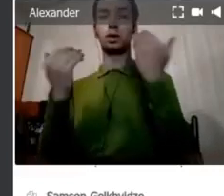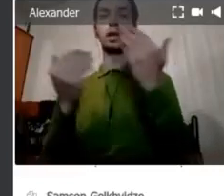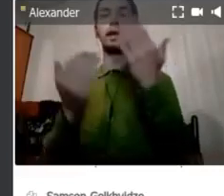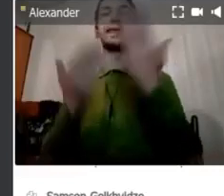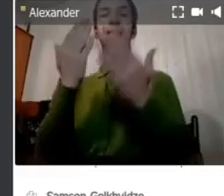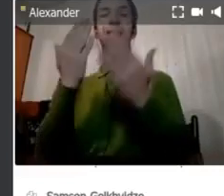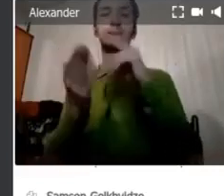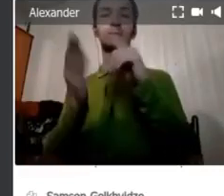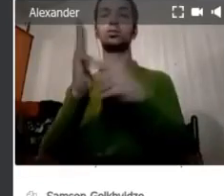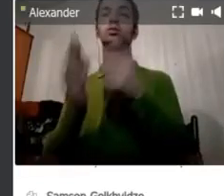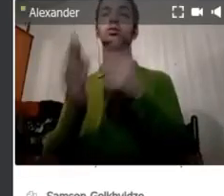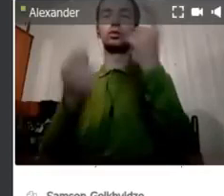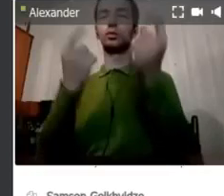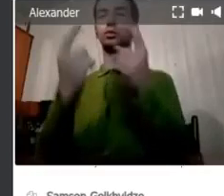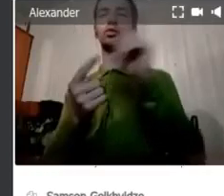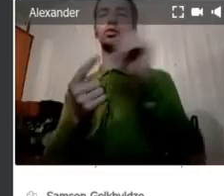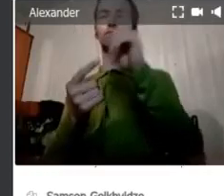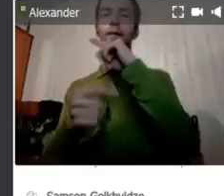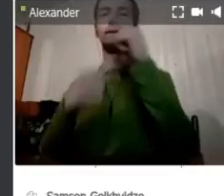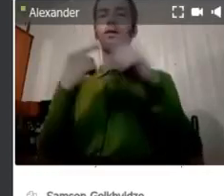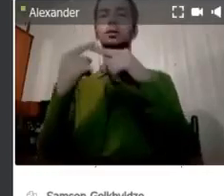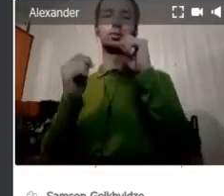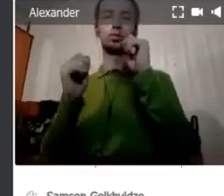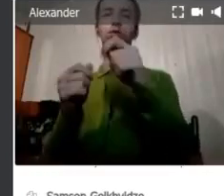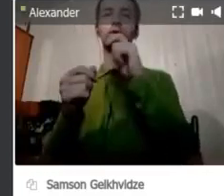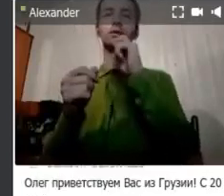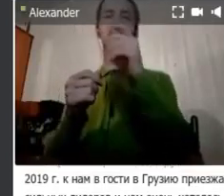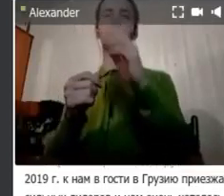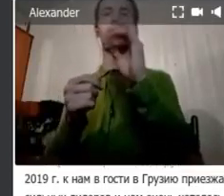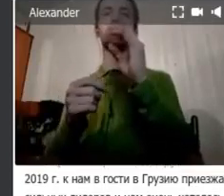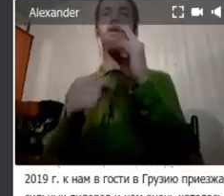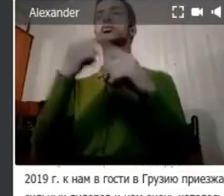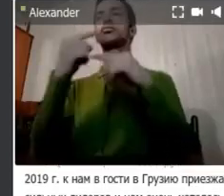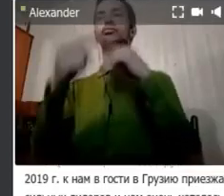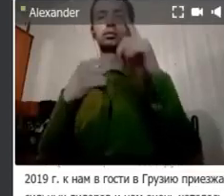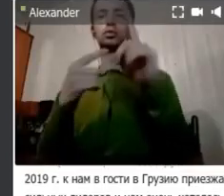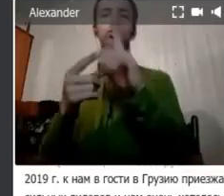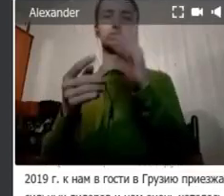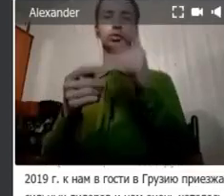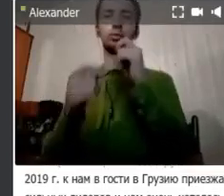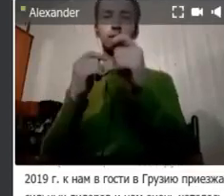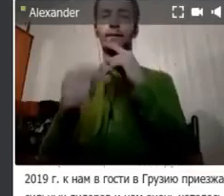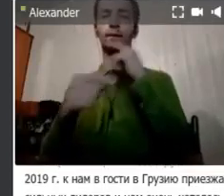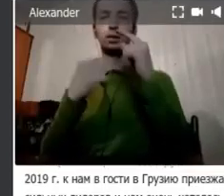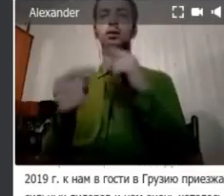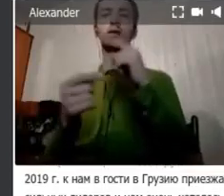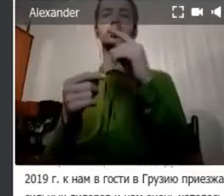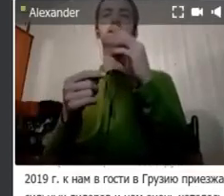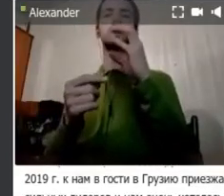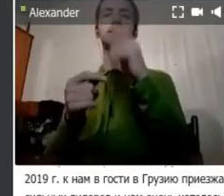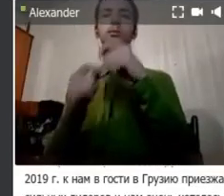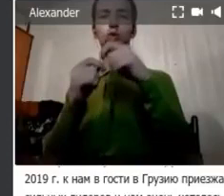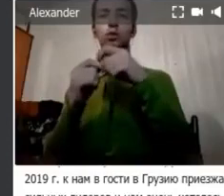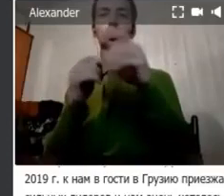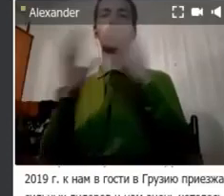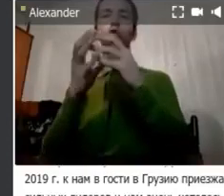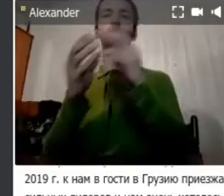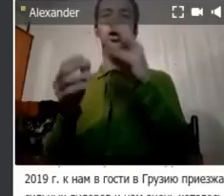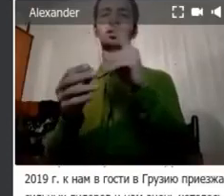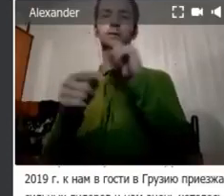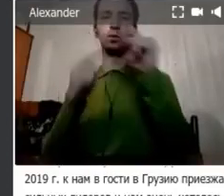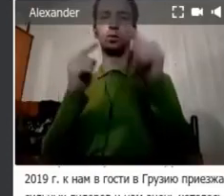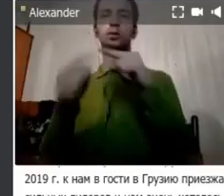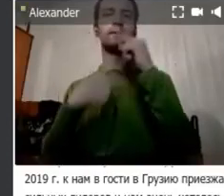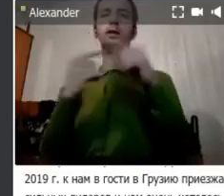что глупый вопрос, либо вы будете глупо выглядеть, это не так. Не бывает глупых вопросов. То